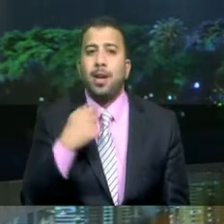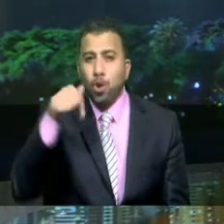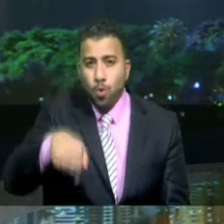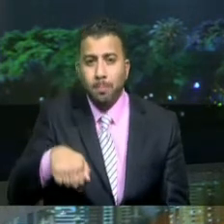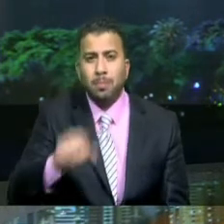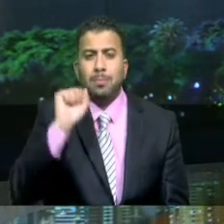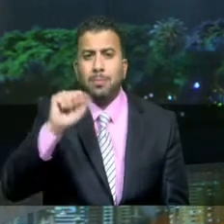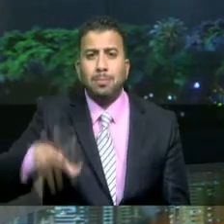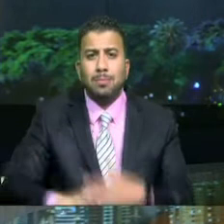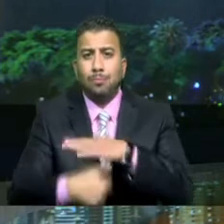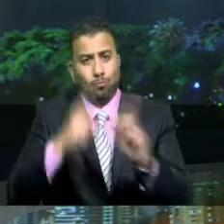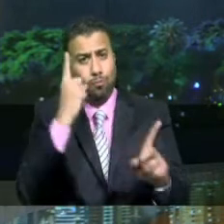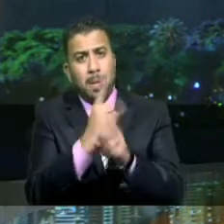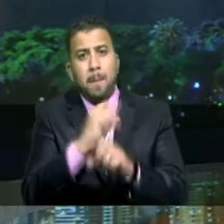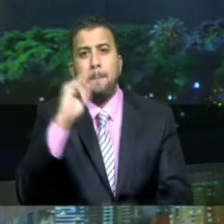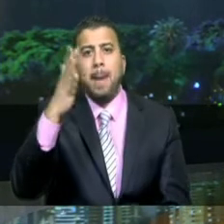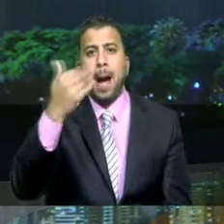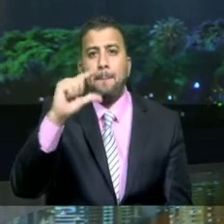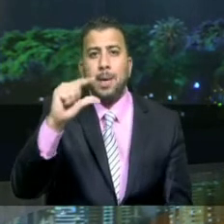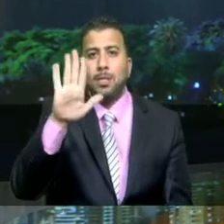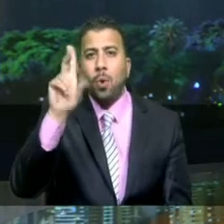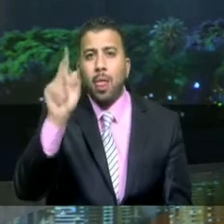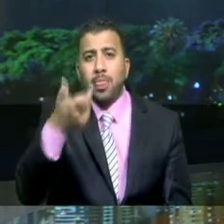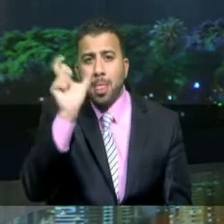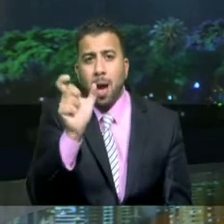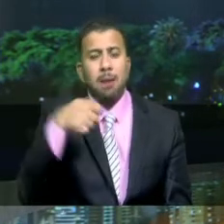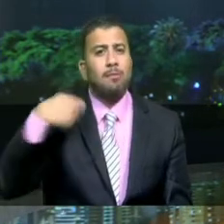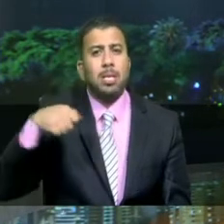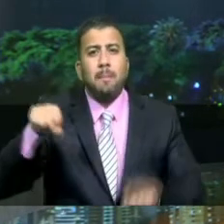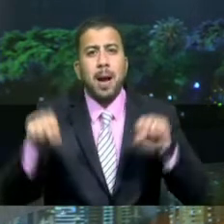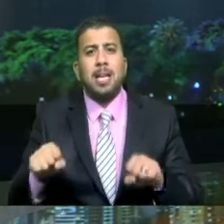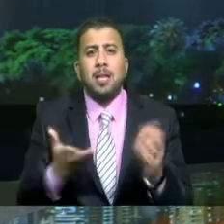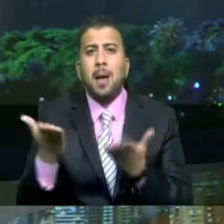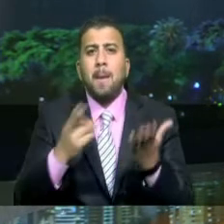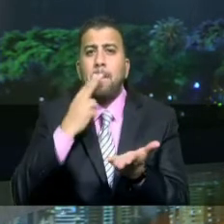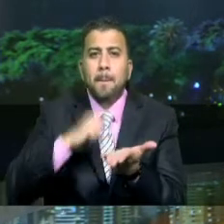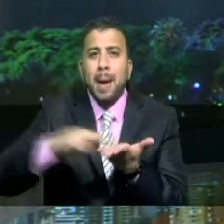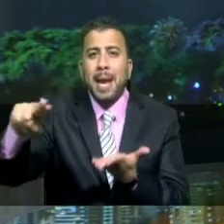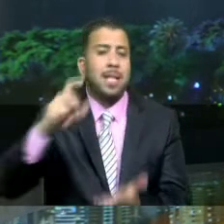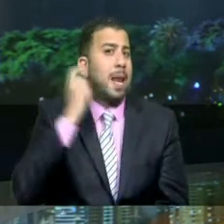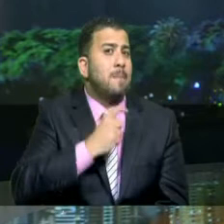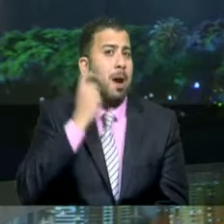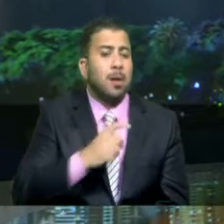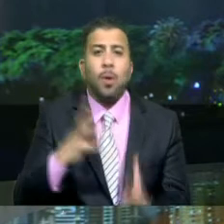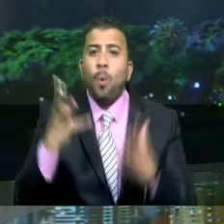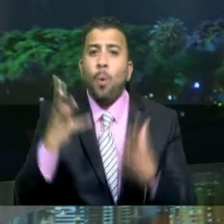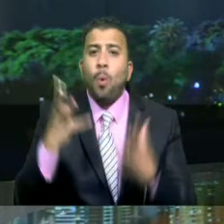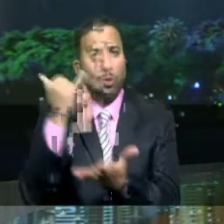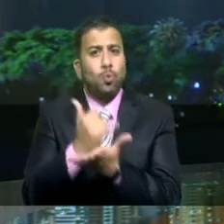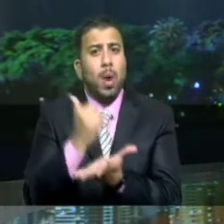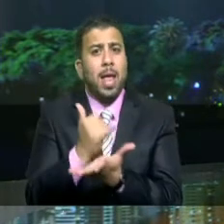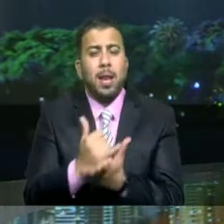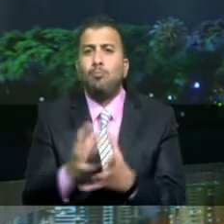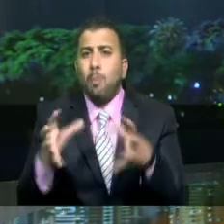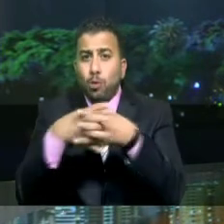محمد سلطان القاضي رئيس مجلس اداره مجموعه بريد الامارات وعدد من المسؤولين بالمجموعه الذين بحث طوابع